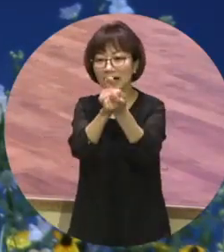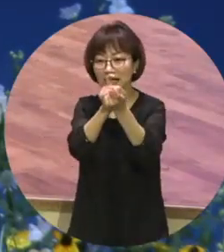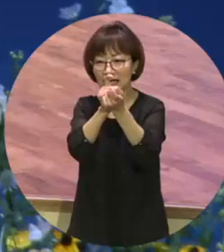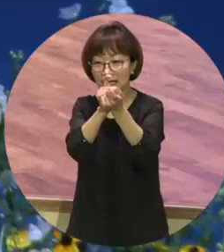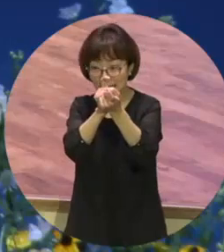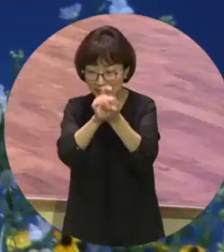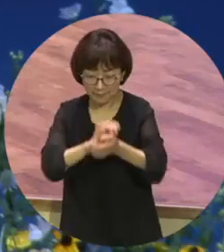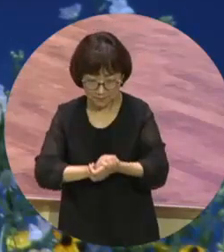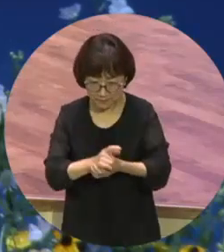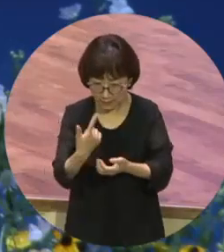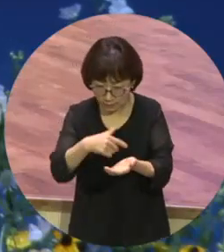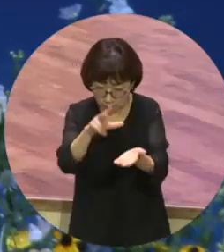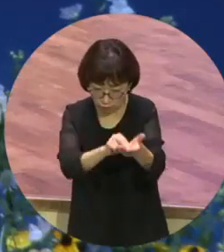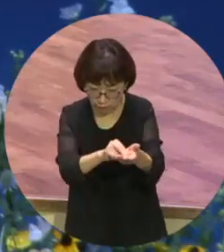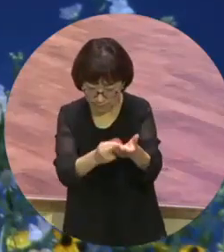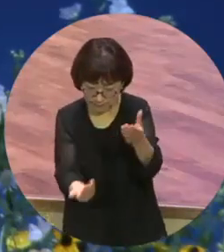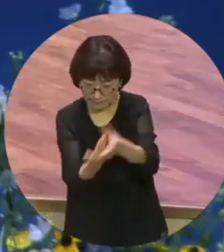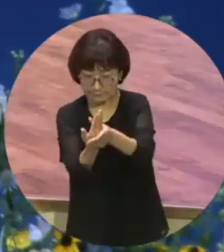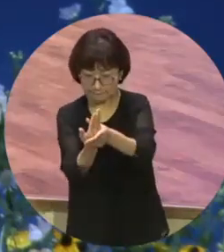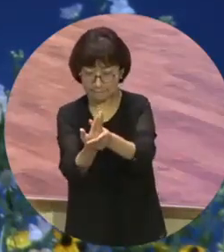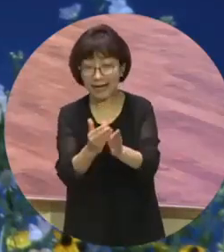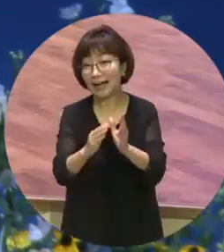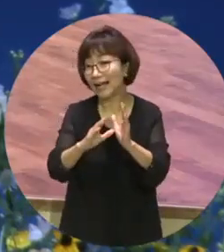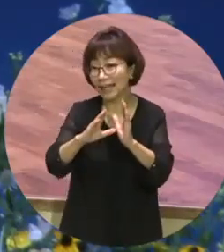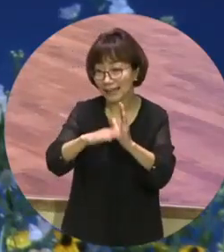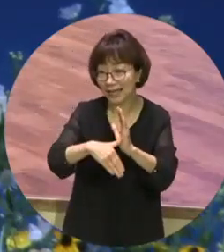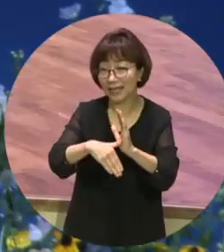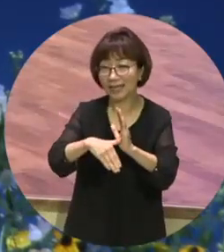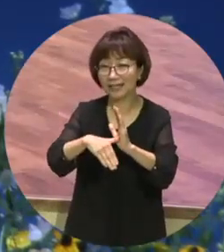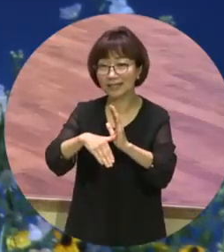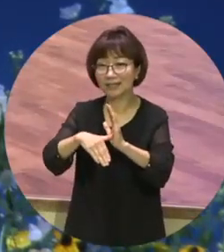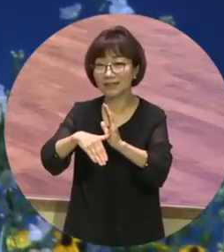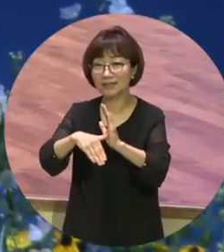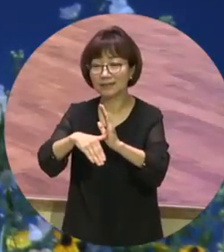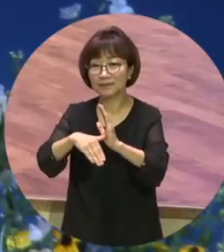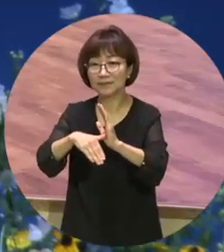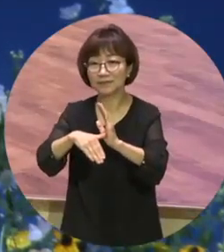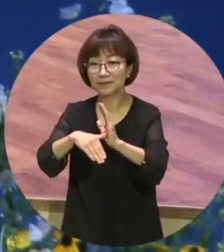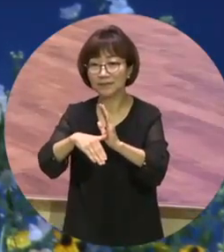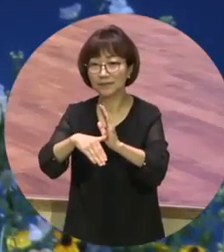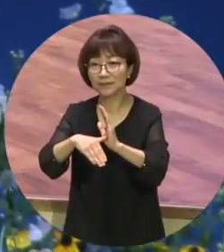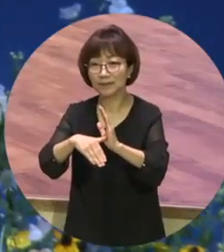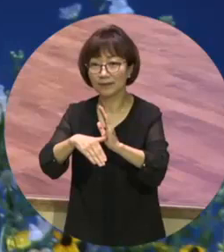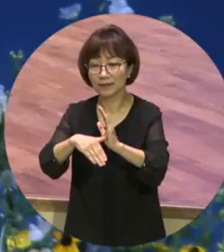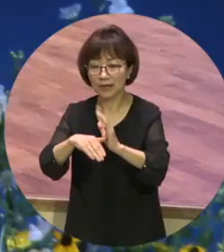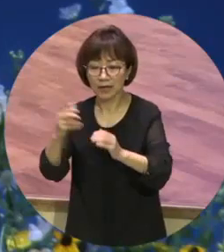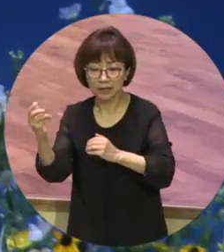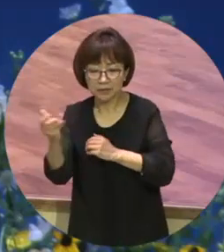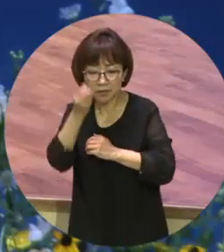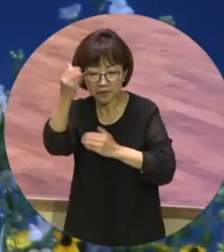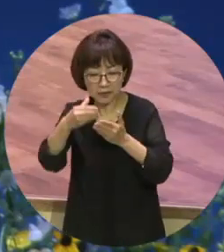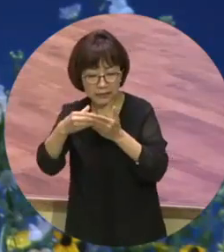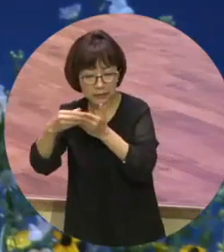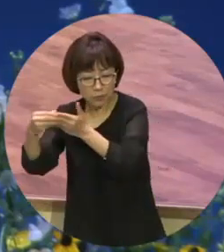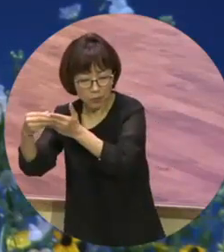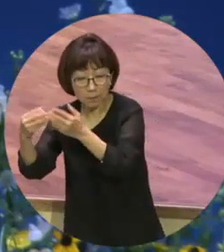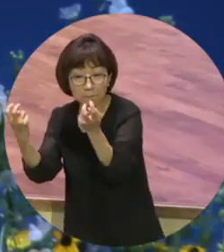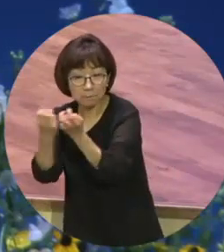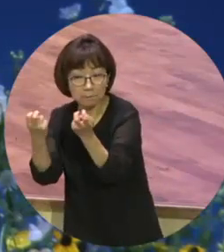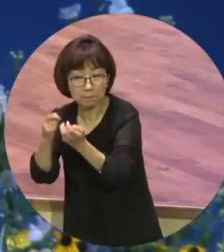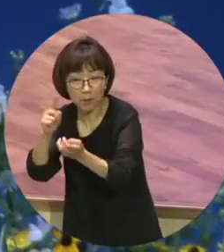돼요. 항상 일어나는데 여러분이 어떻게 하면 성인으로 받느냐. 영적 기본이 되어있어야